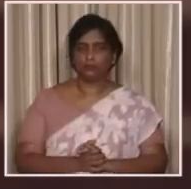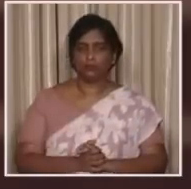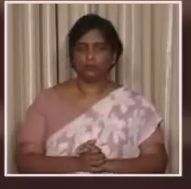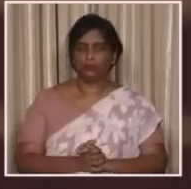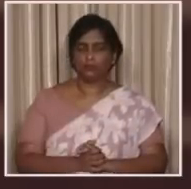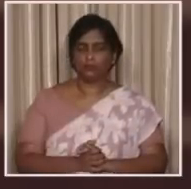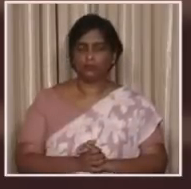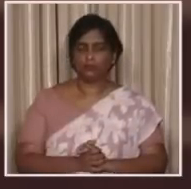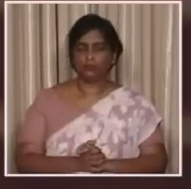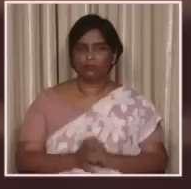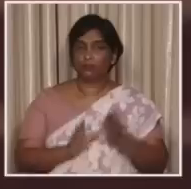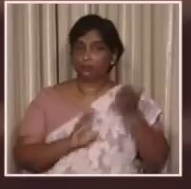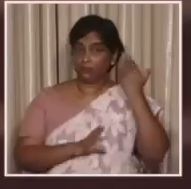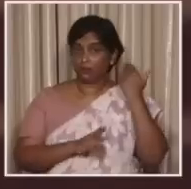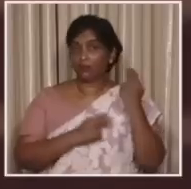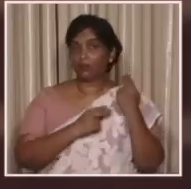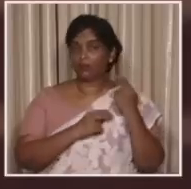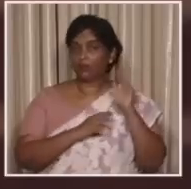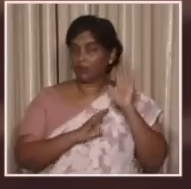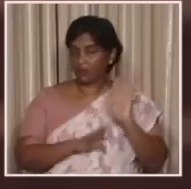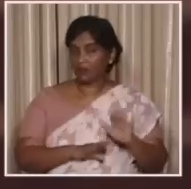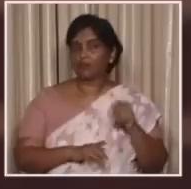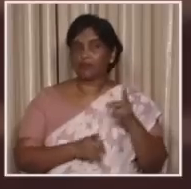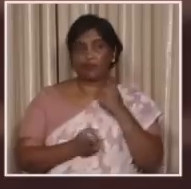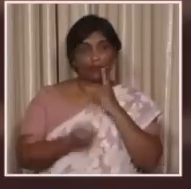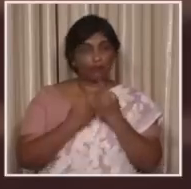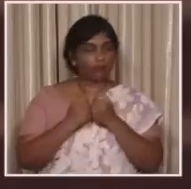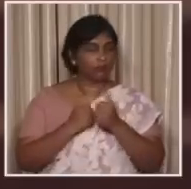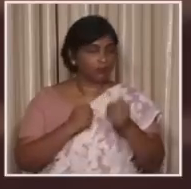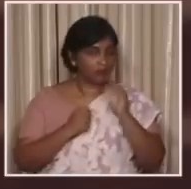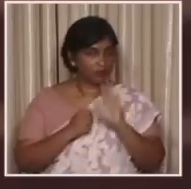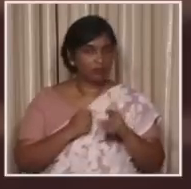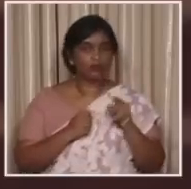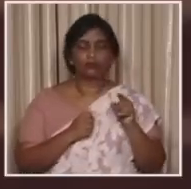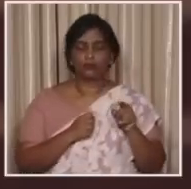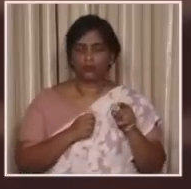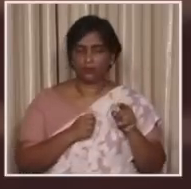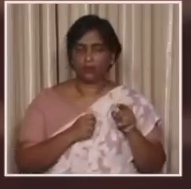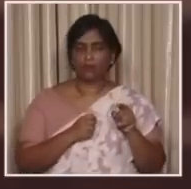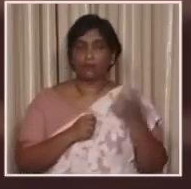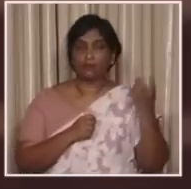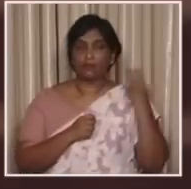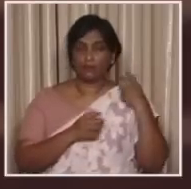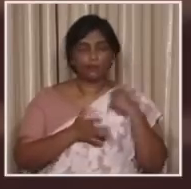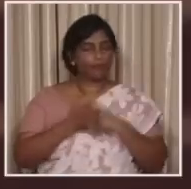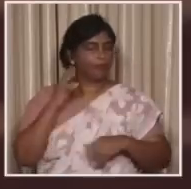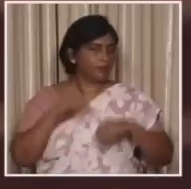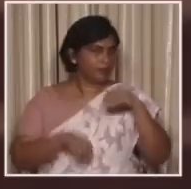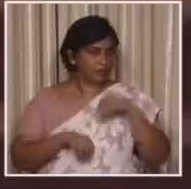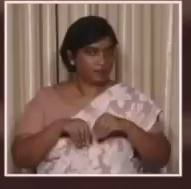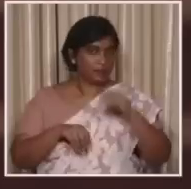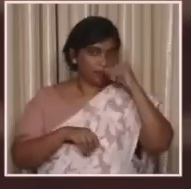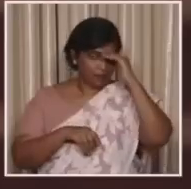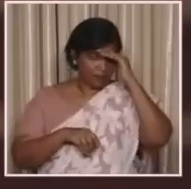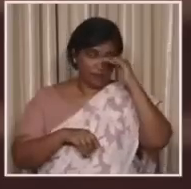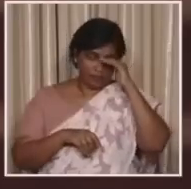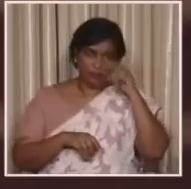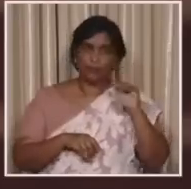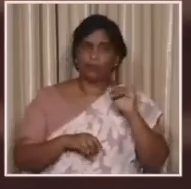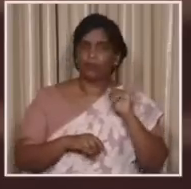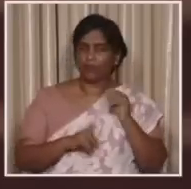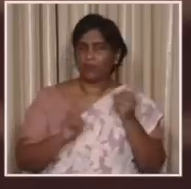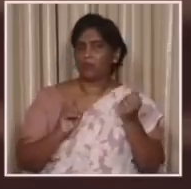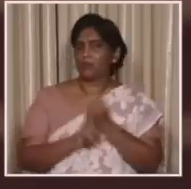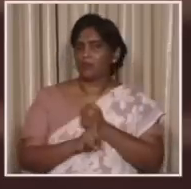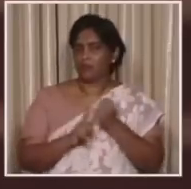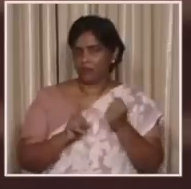දැන් ඒ කාලේ තිබුණා මේ පරීක්ෂණ කරන්න හදනකොට මුස්ලිම් දේශපාලන නායකයෝ යම් යම්